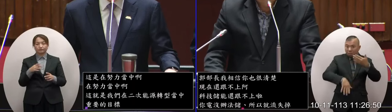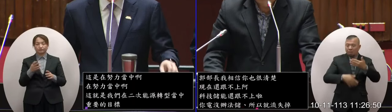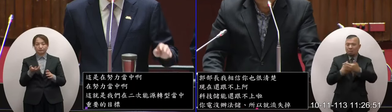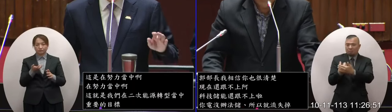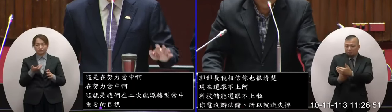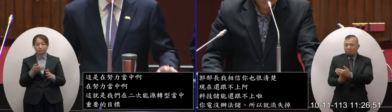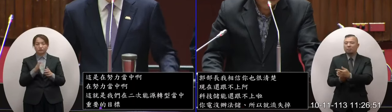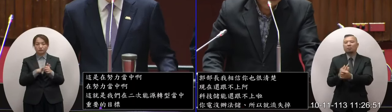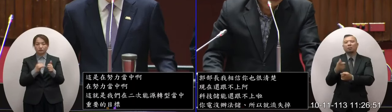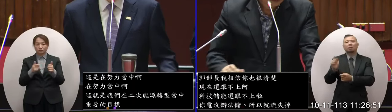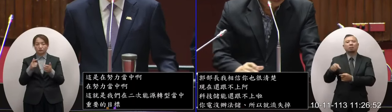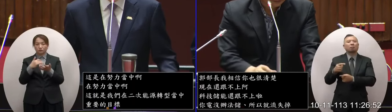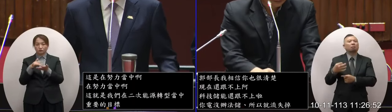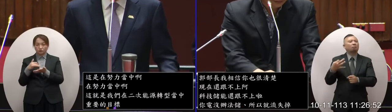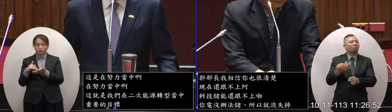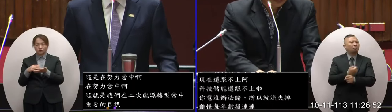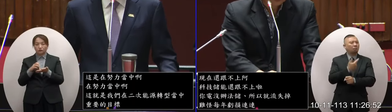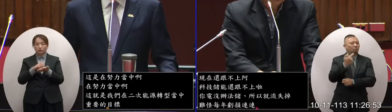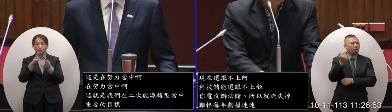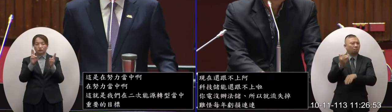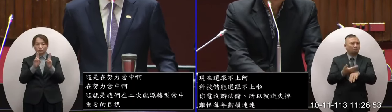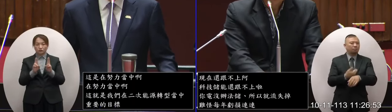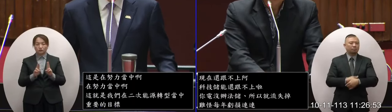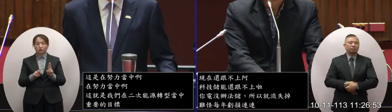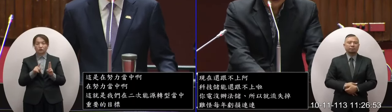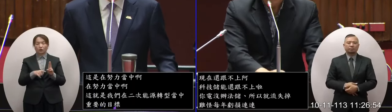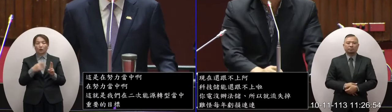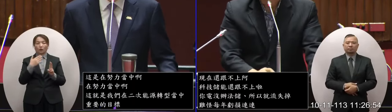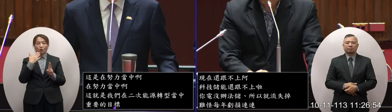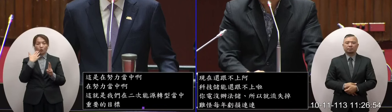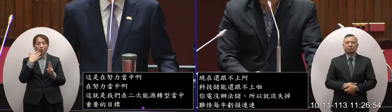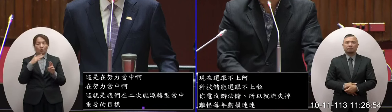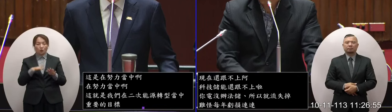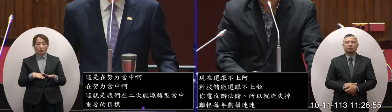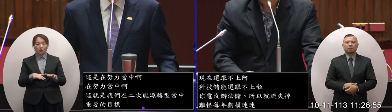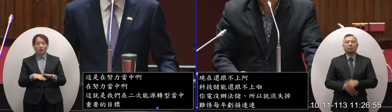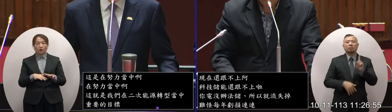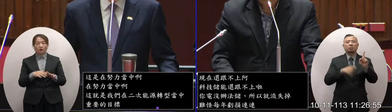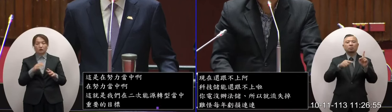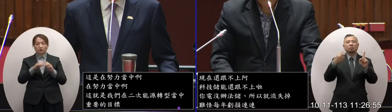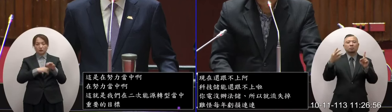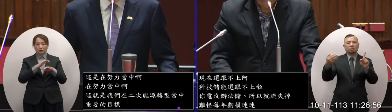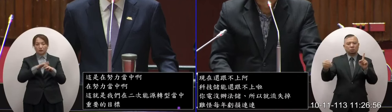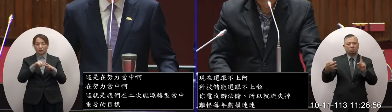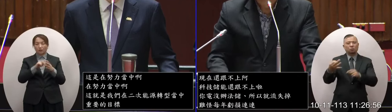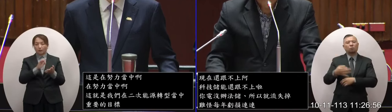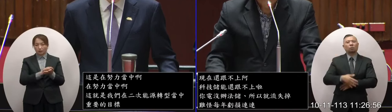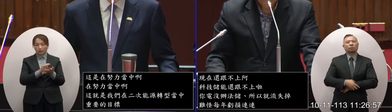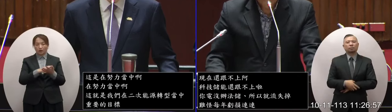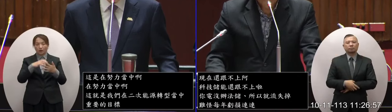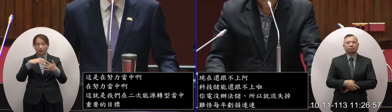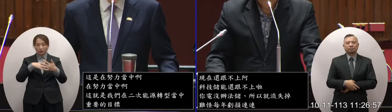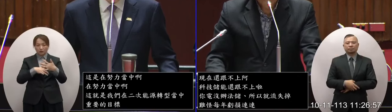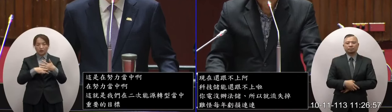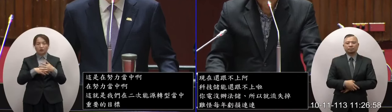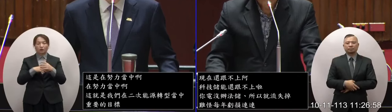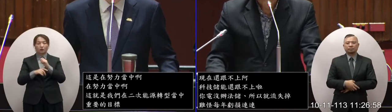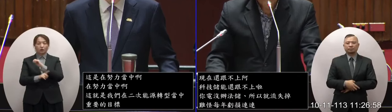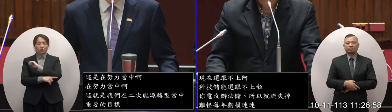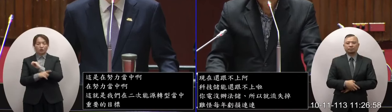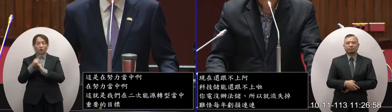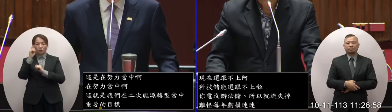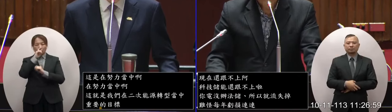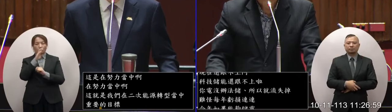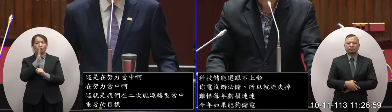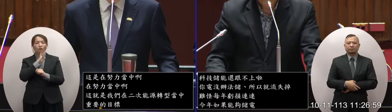员所计算、 啊、 算出那个核能发电，即使在目前看 1.39元啊， 成本低，但是在隐藏的核后端，它